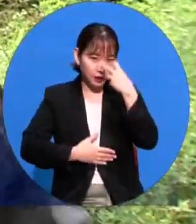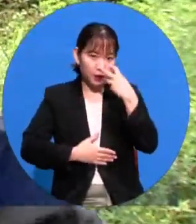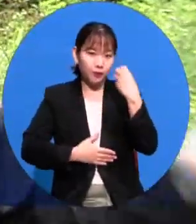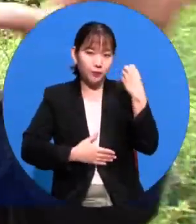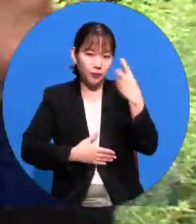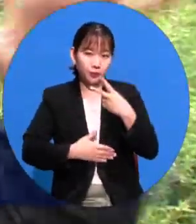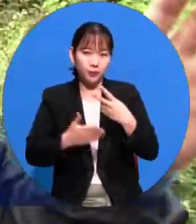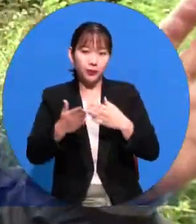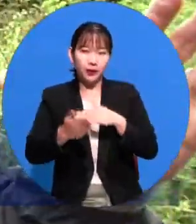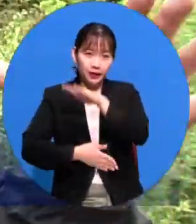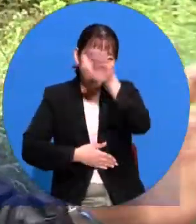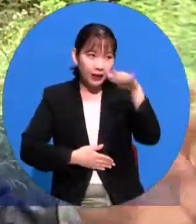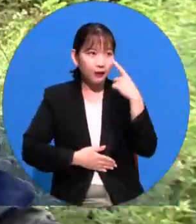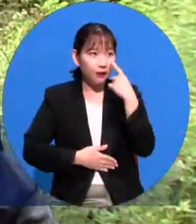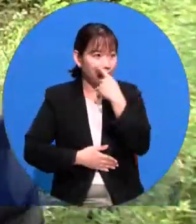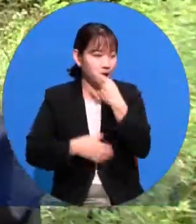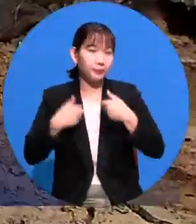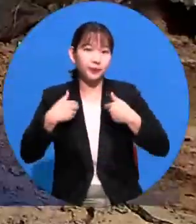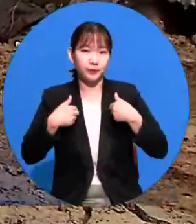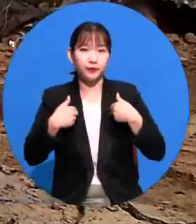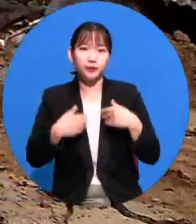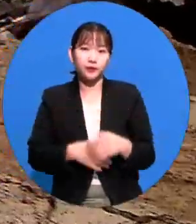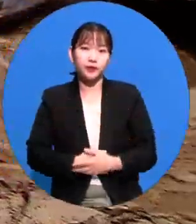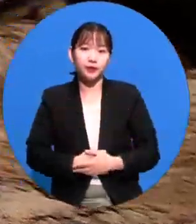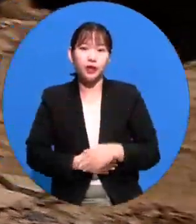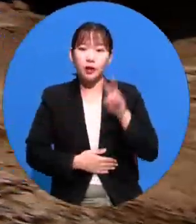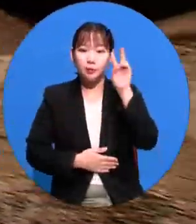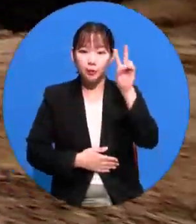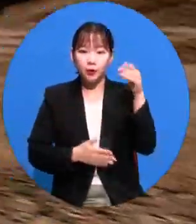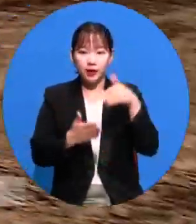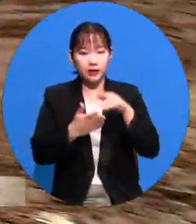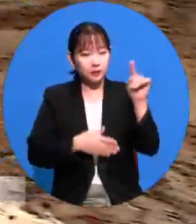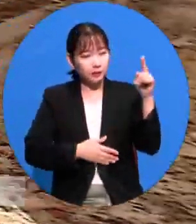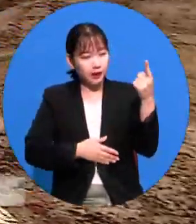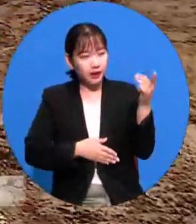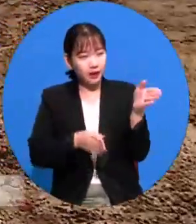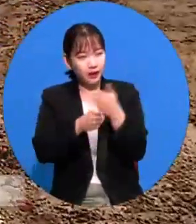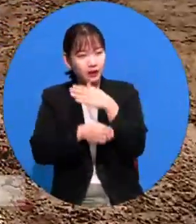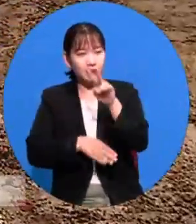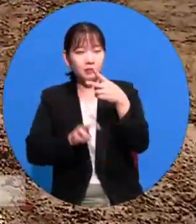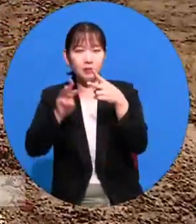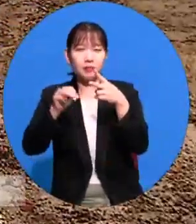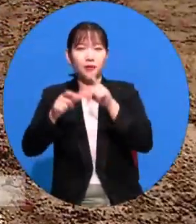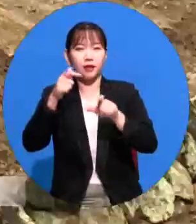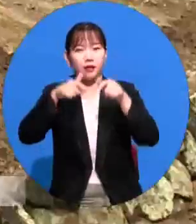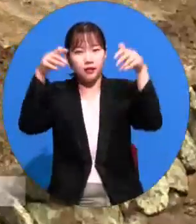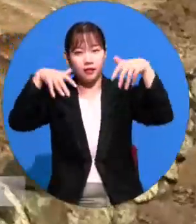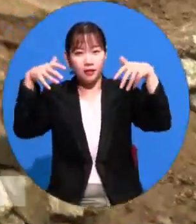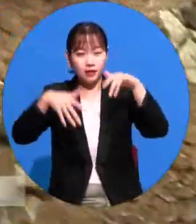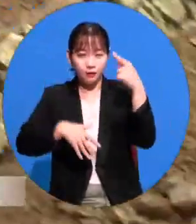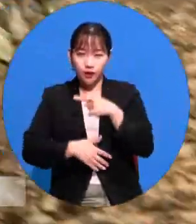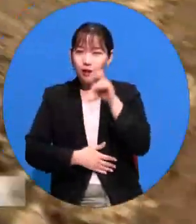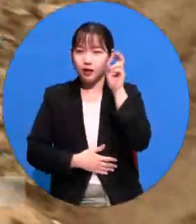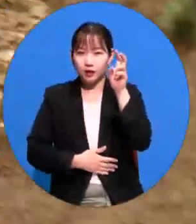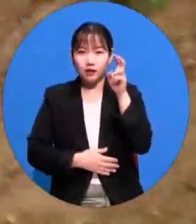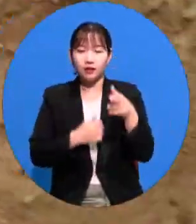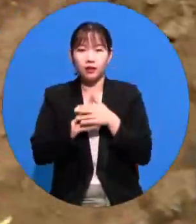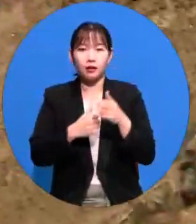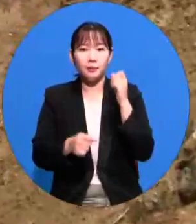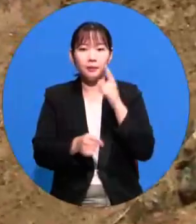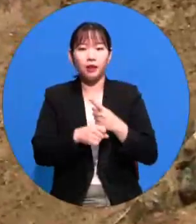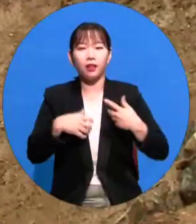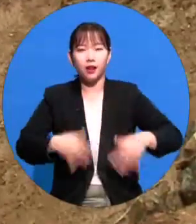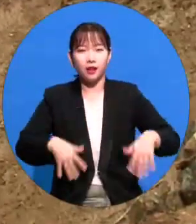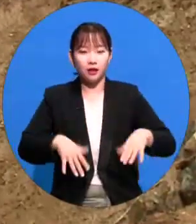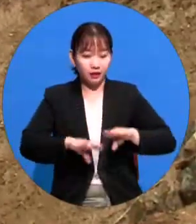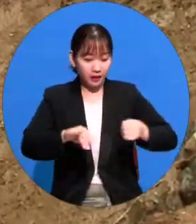점검이라든지 전반적으로 다 점검을 해야 되는데. 모레까지도 100에서 200mm의 비가 더 내릴 것으로 예상돼 이미